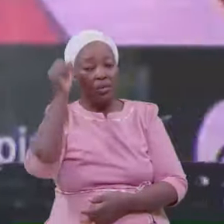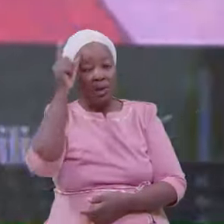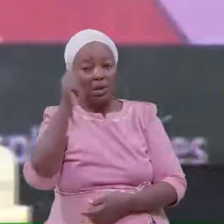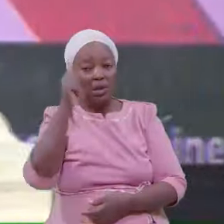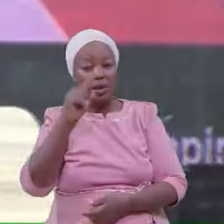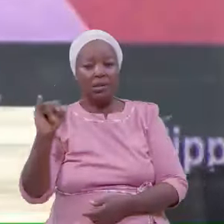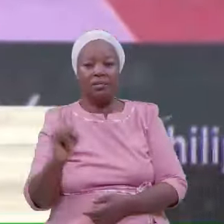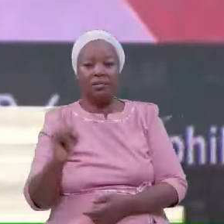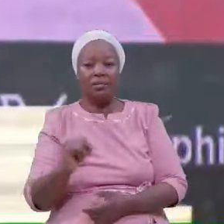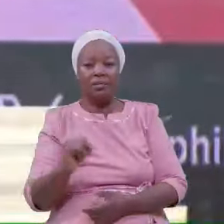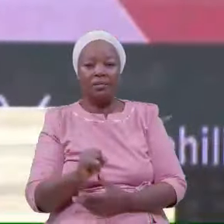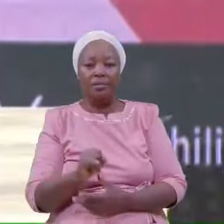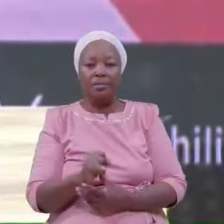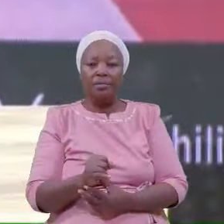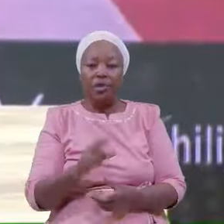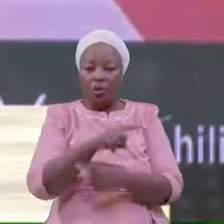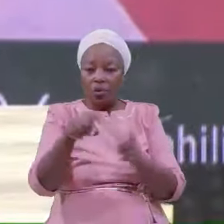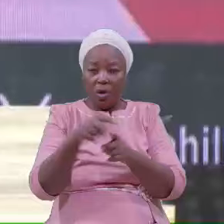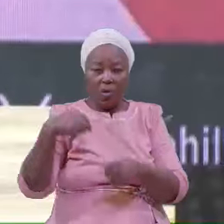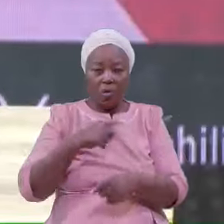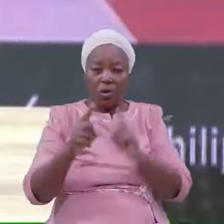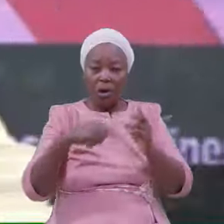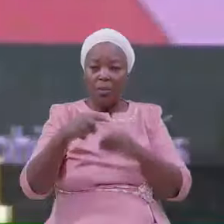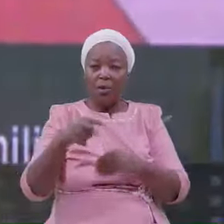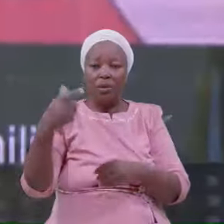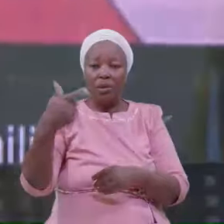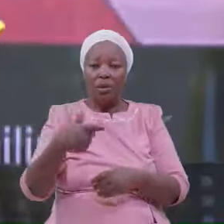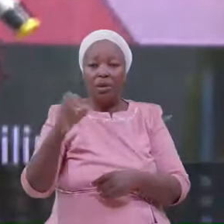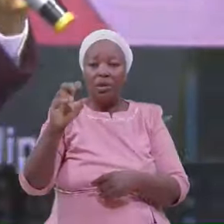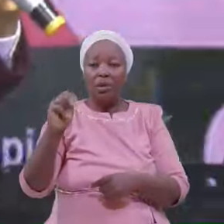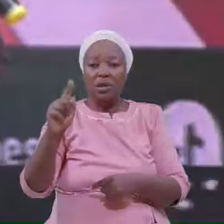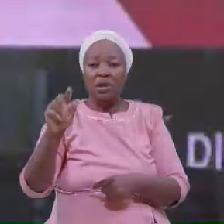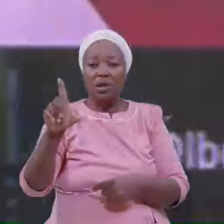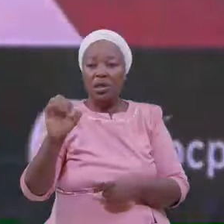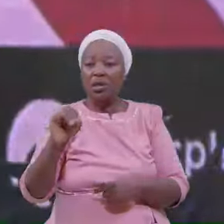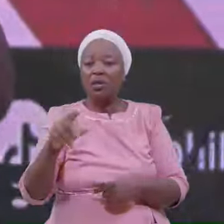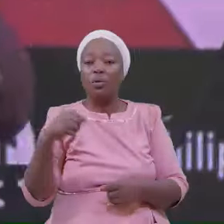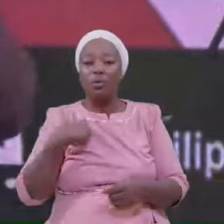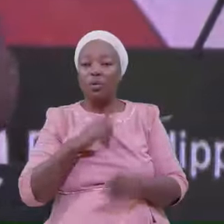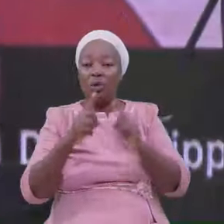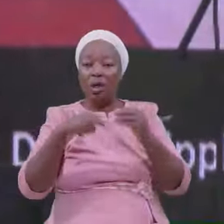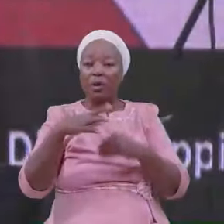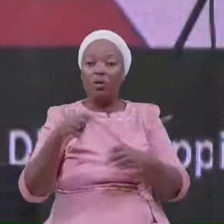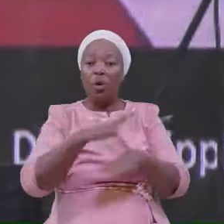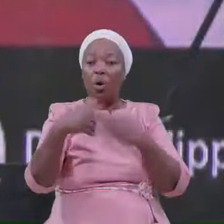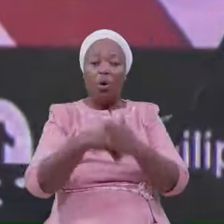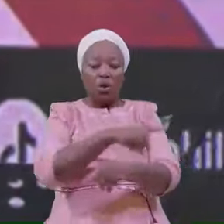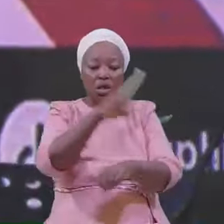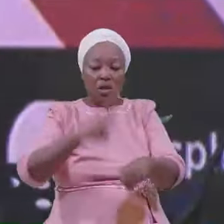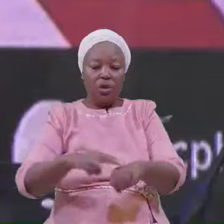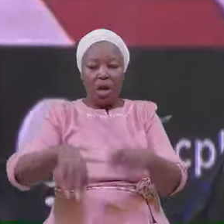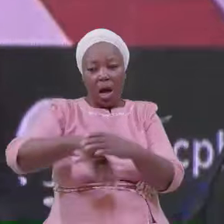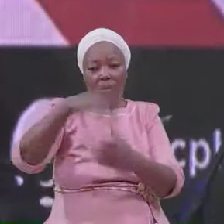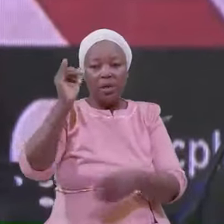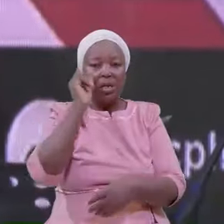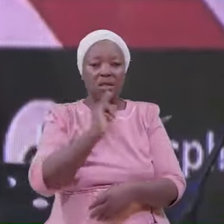nakakakilala sa when kanya. When we talk of Gentiles, we talk of all the nations outside Israel. Pag sinabing mga